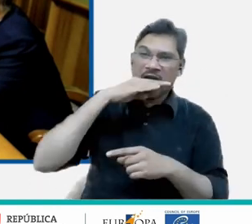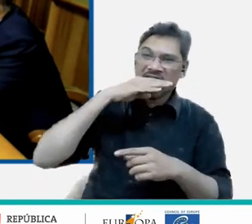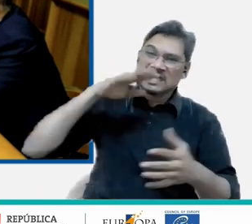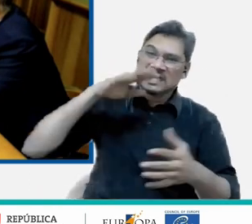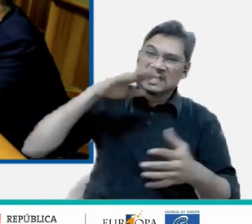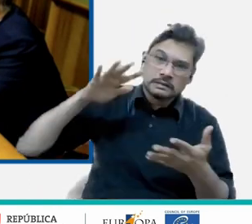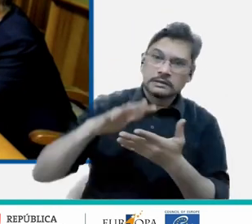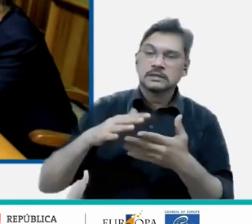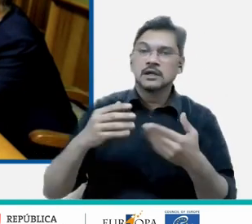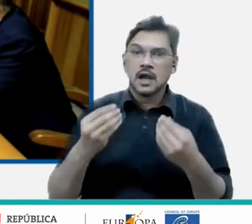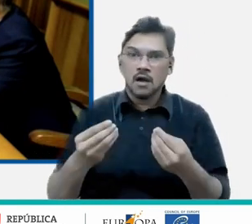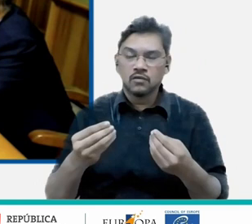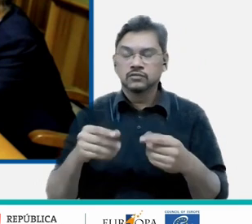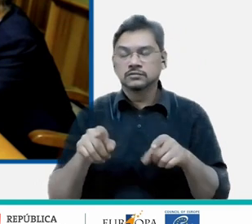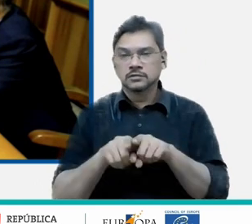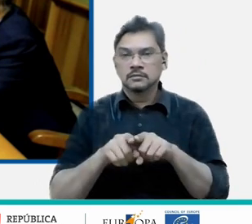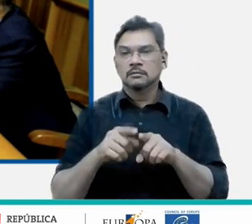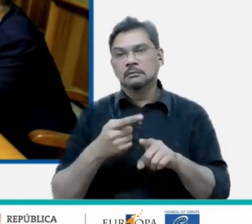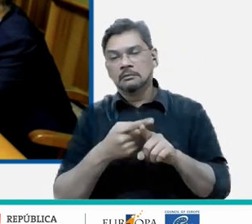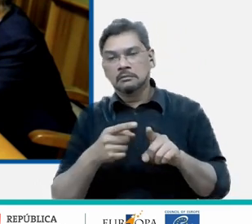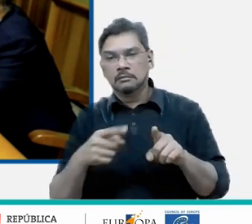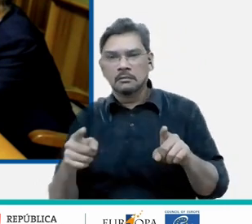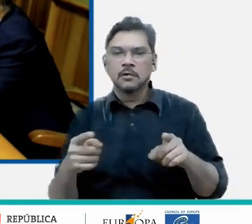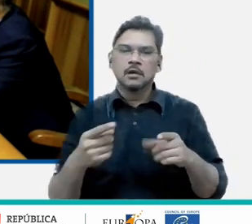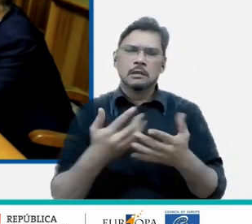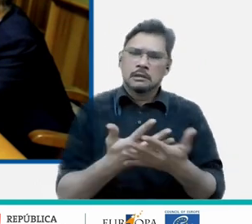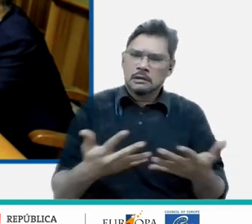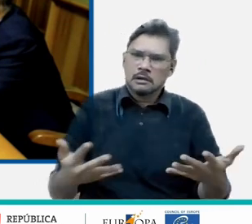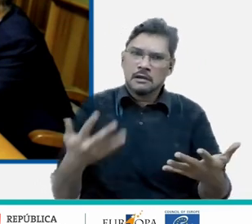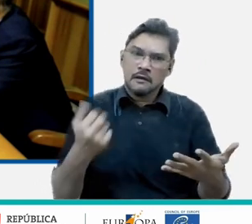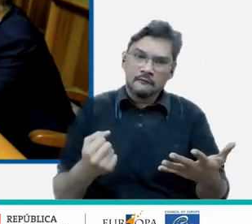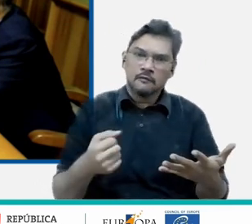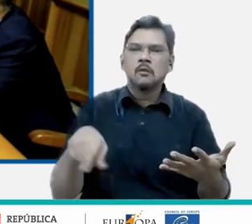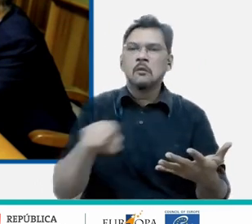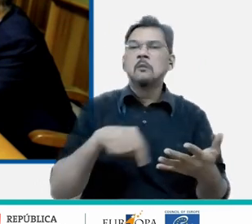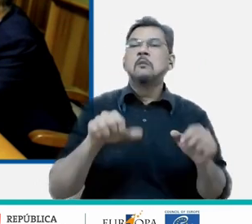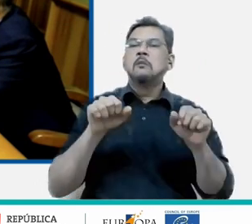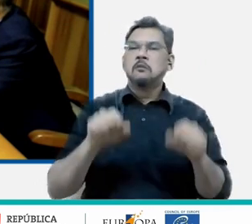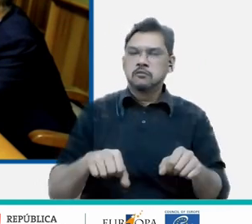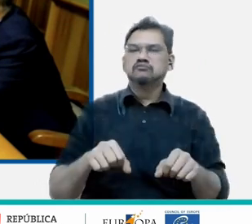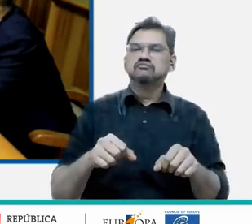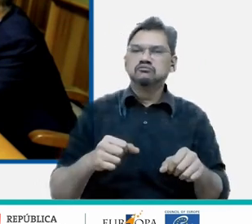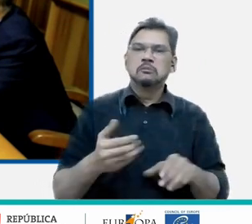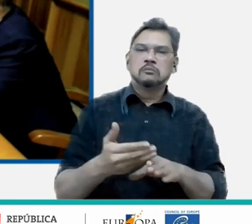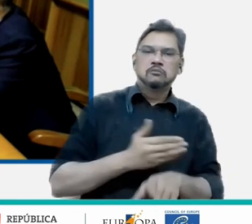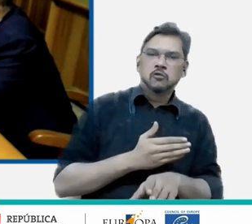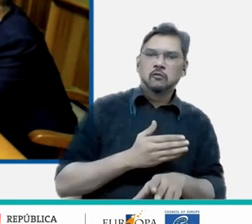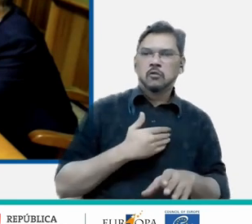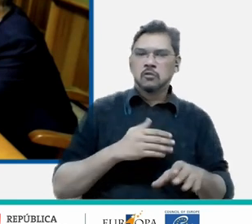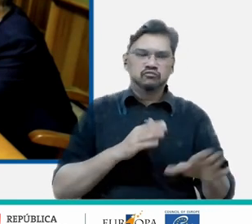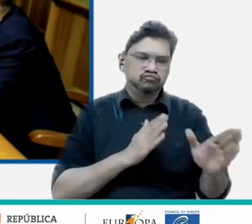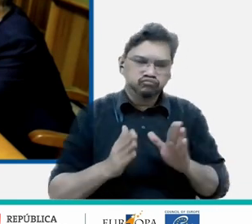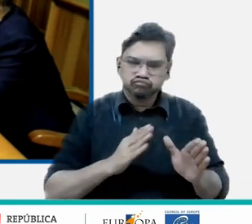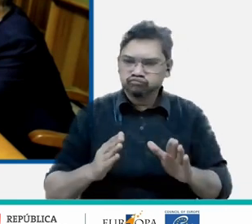реагирования и восстановления после стихийных бедствий. Мы надеемся, что процесс проведения оценки